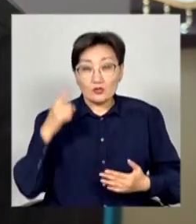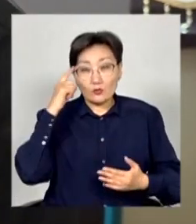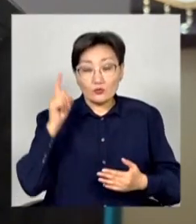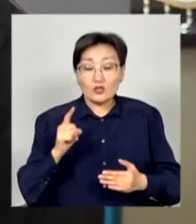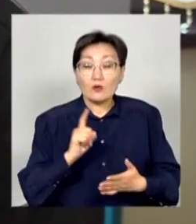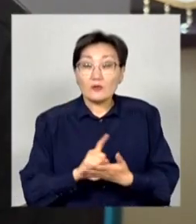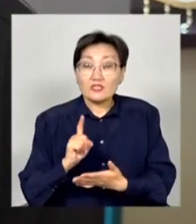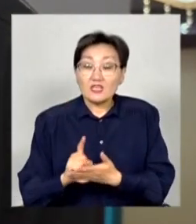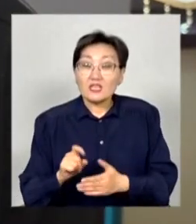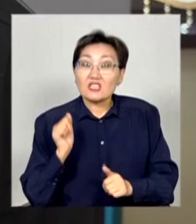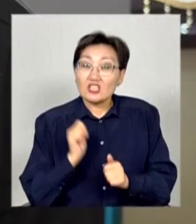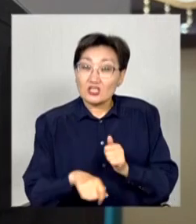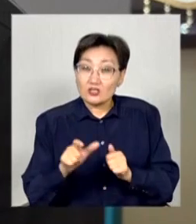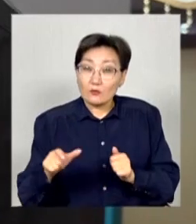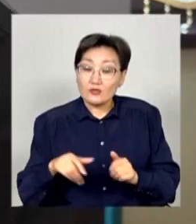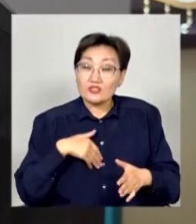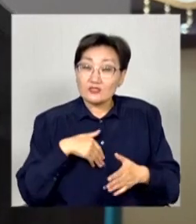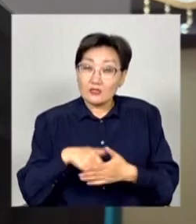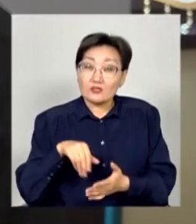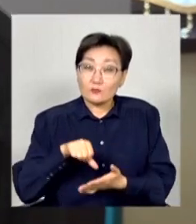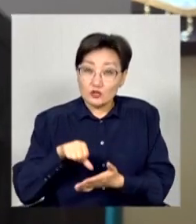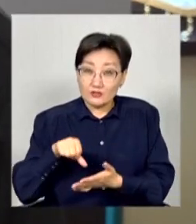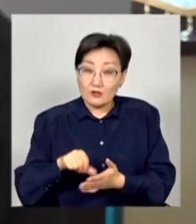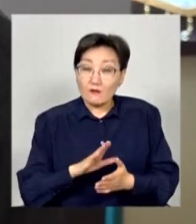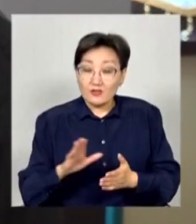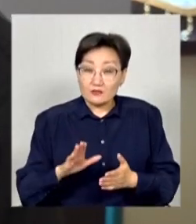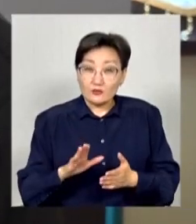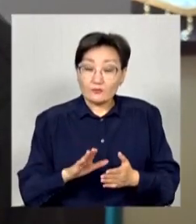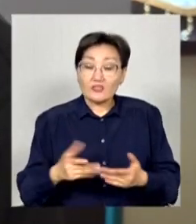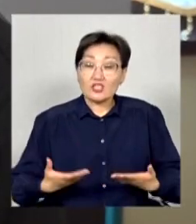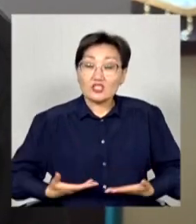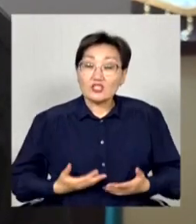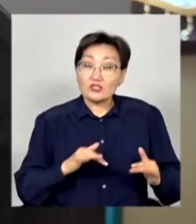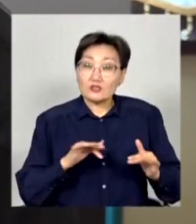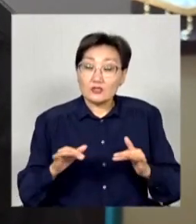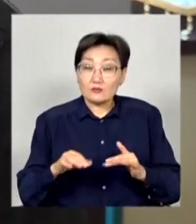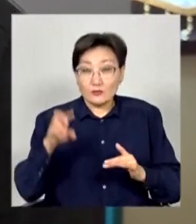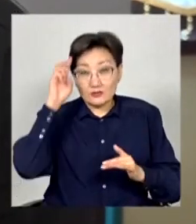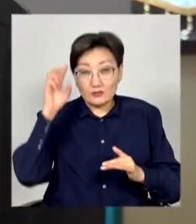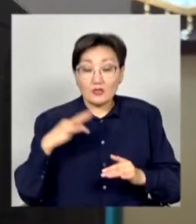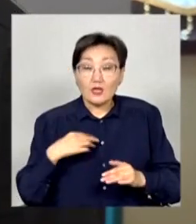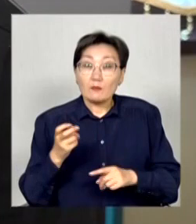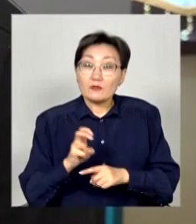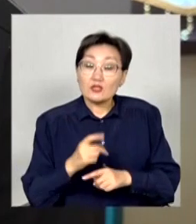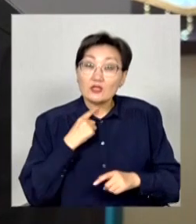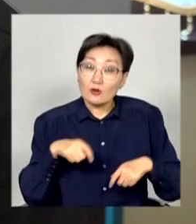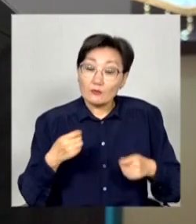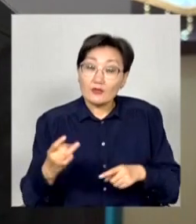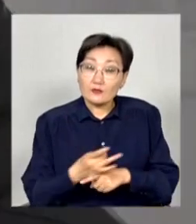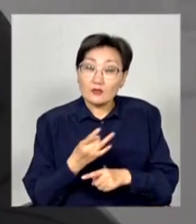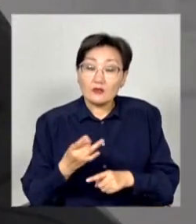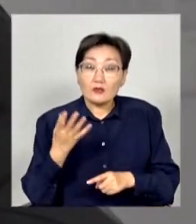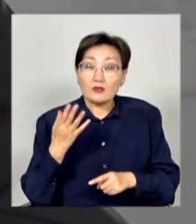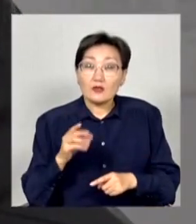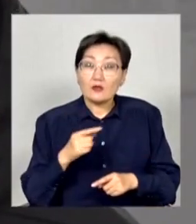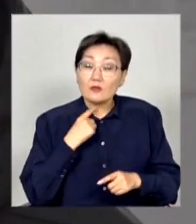долг каждого – это принимать активное участие в жизнедеятельности страны, поэтому я пришел сегодня голосовать. Это мой первый раз, когда я голосую.